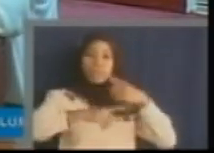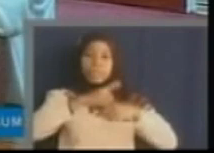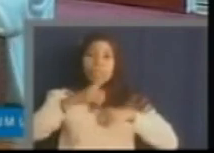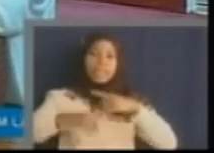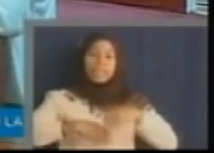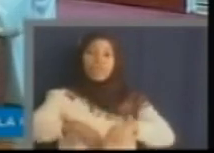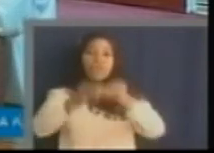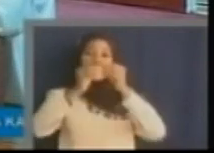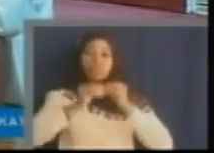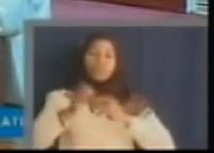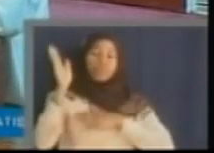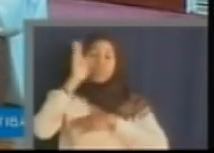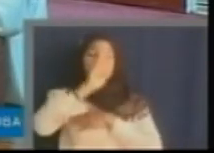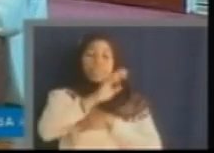mfululizo,